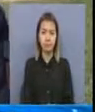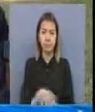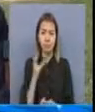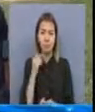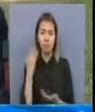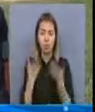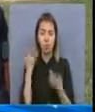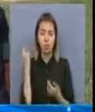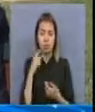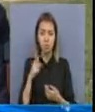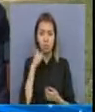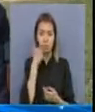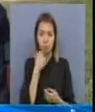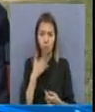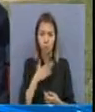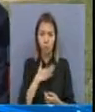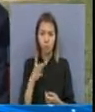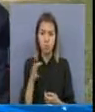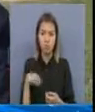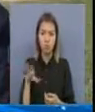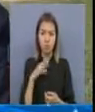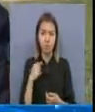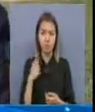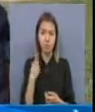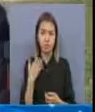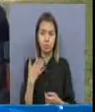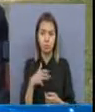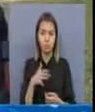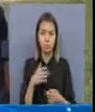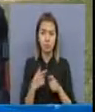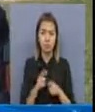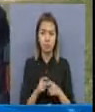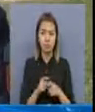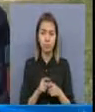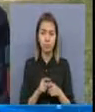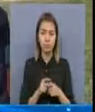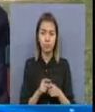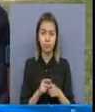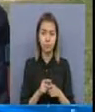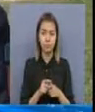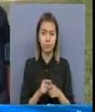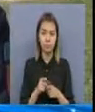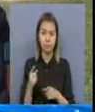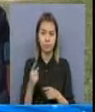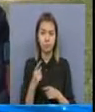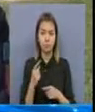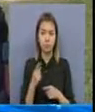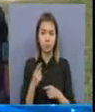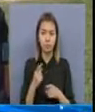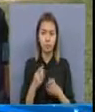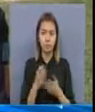Статистика сүйенсек, анау жылы бізде облыс бойынша 100-ден астам адамға бірінші